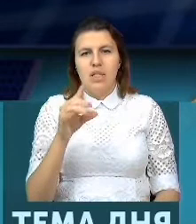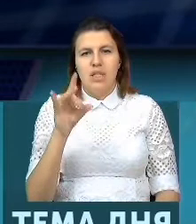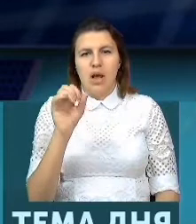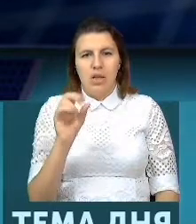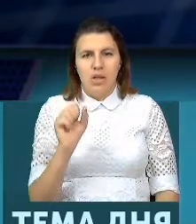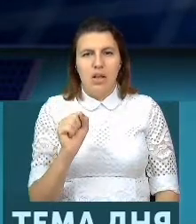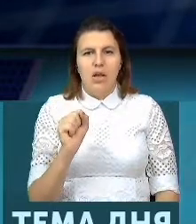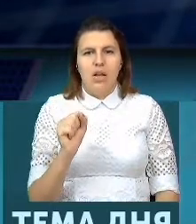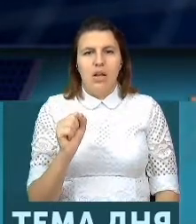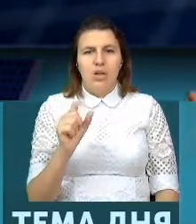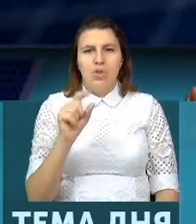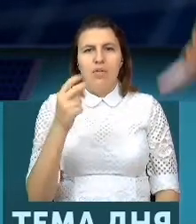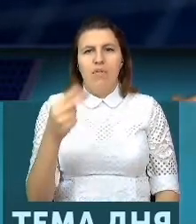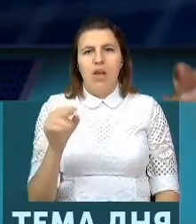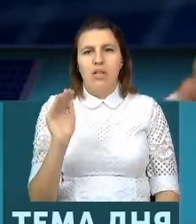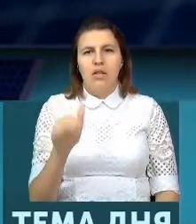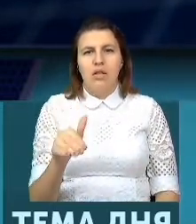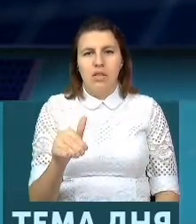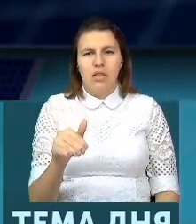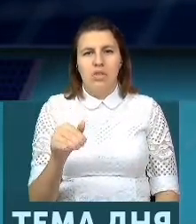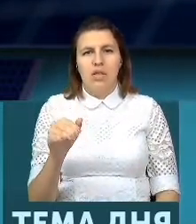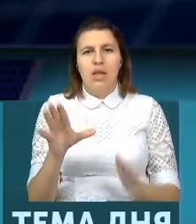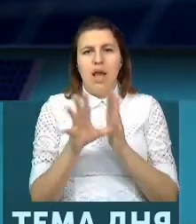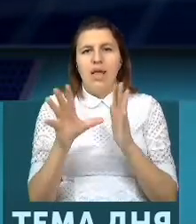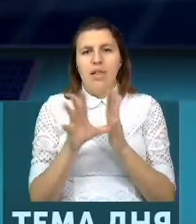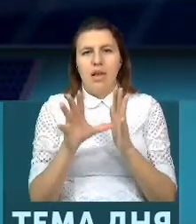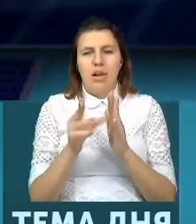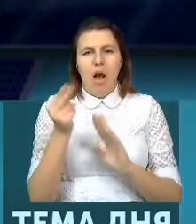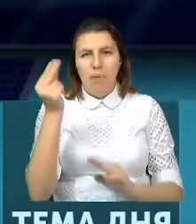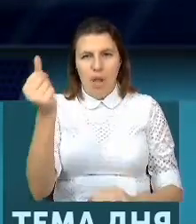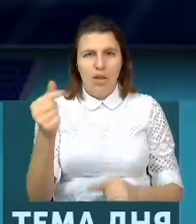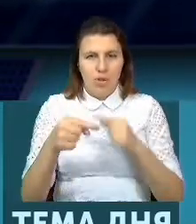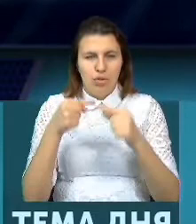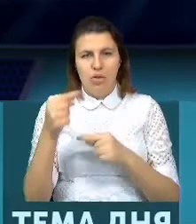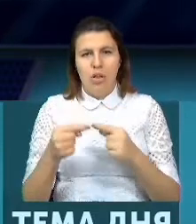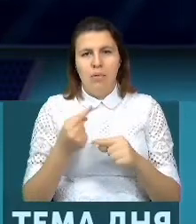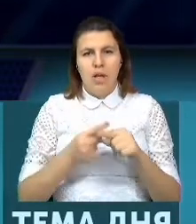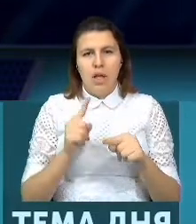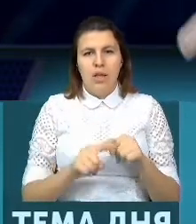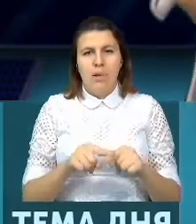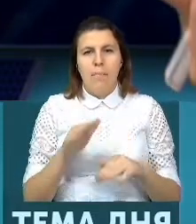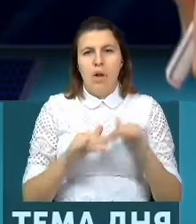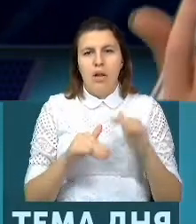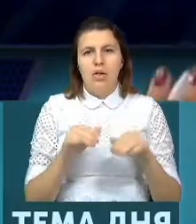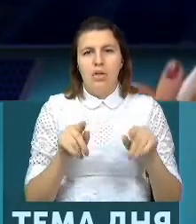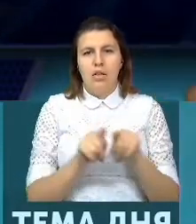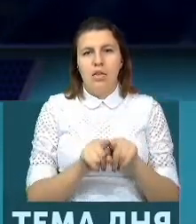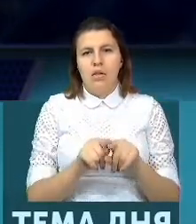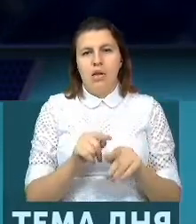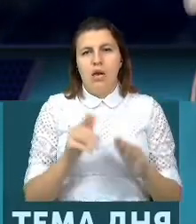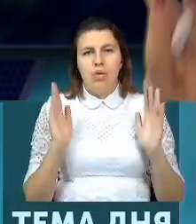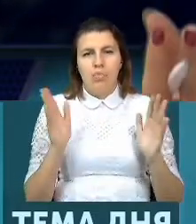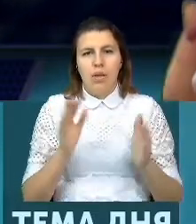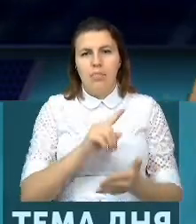на оплату энергоносителей. При этом сама ГО-практика взяла на себя такие огромные обязательства, как,